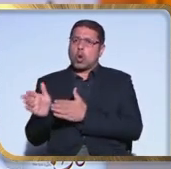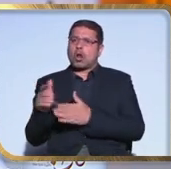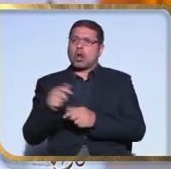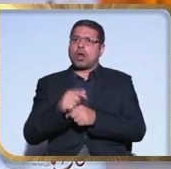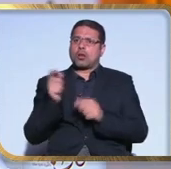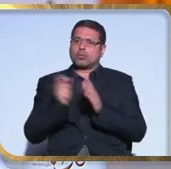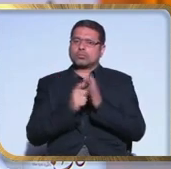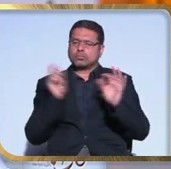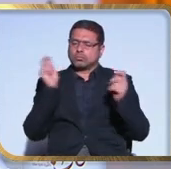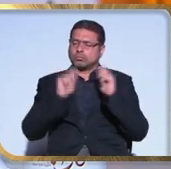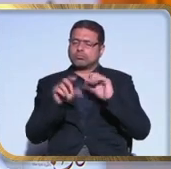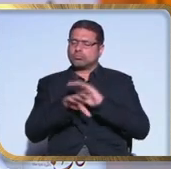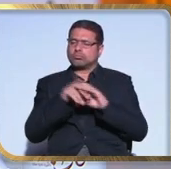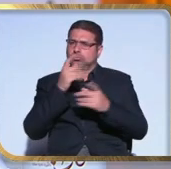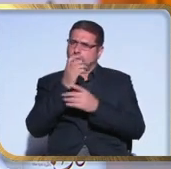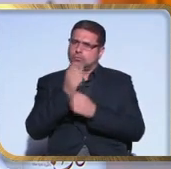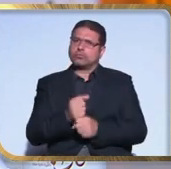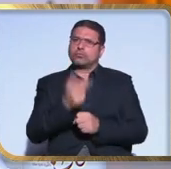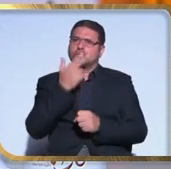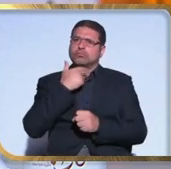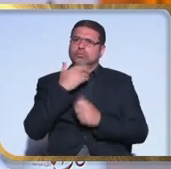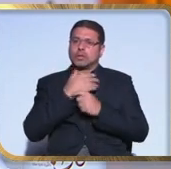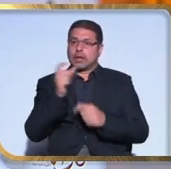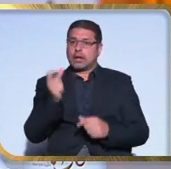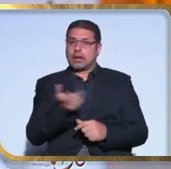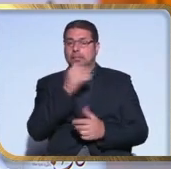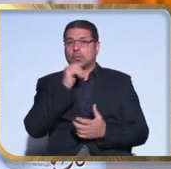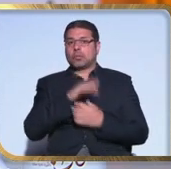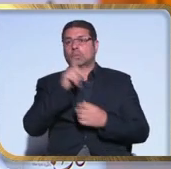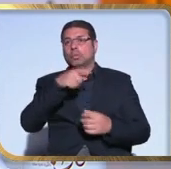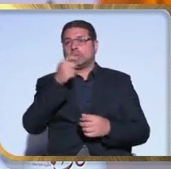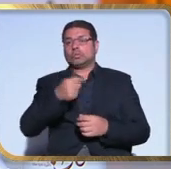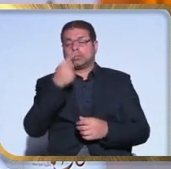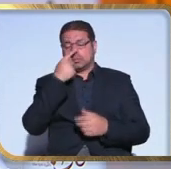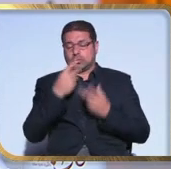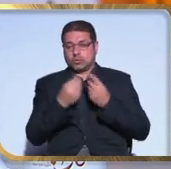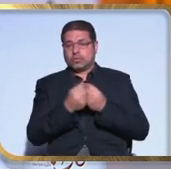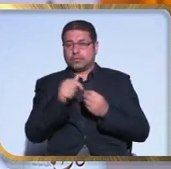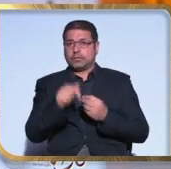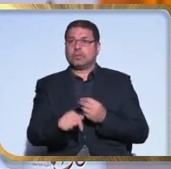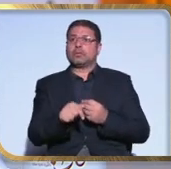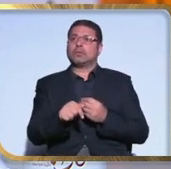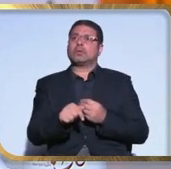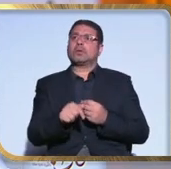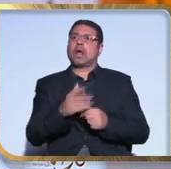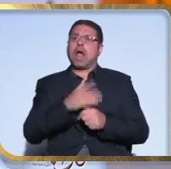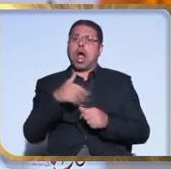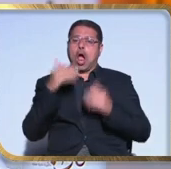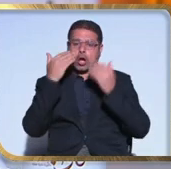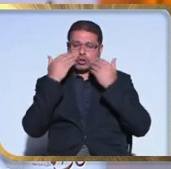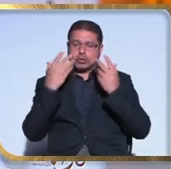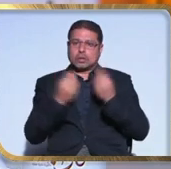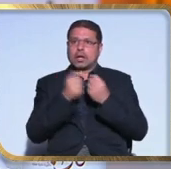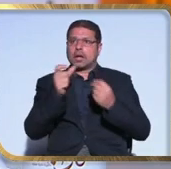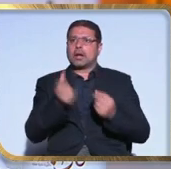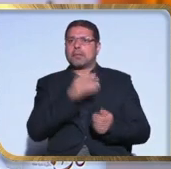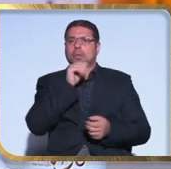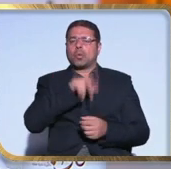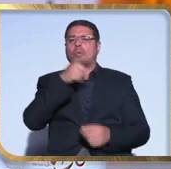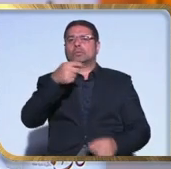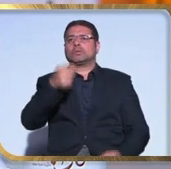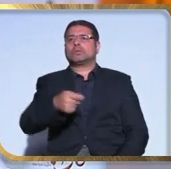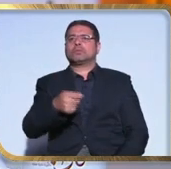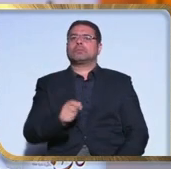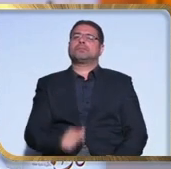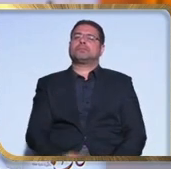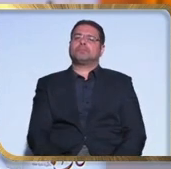مصانه محفوظه لان زوجات النبي رضوان الله تعالى عليهن عايشين مع حضره رسول الله صلى الله